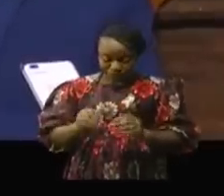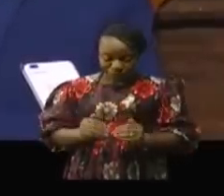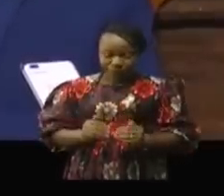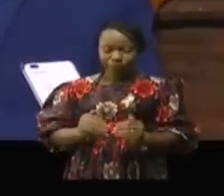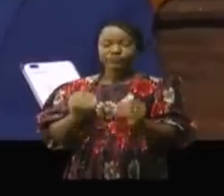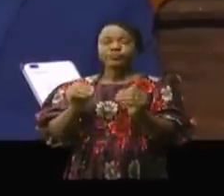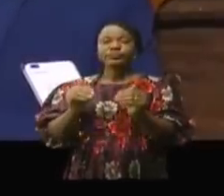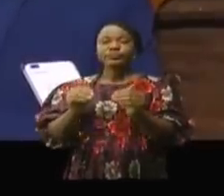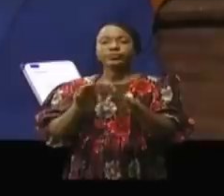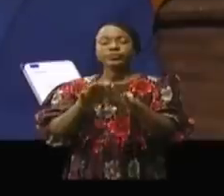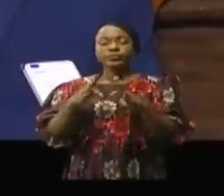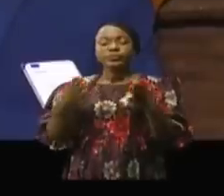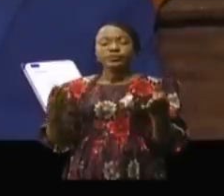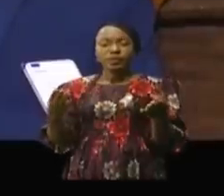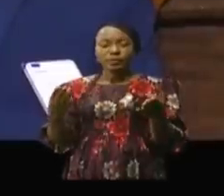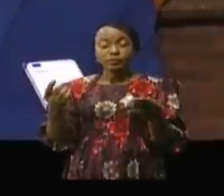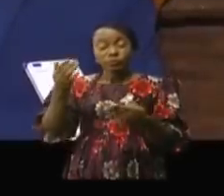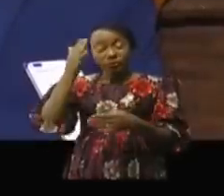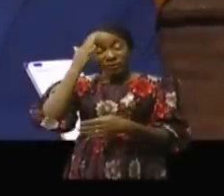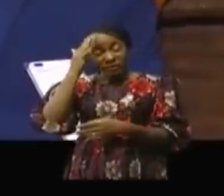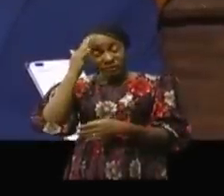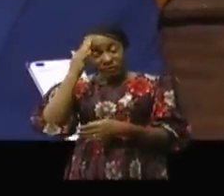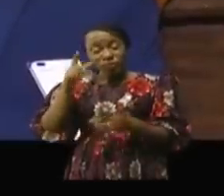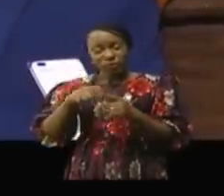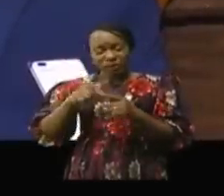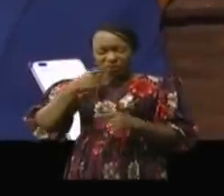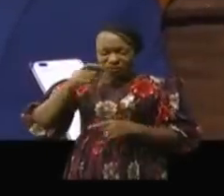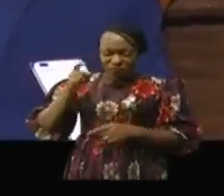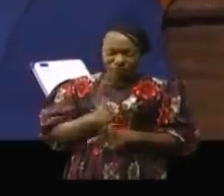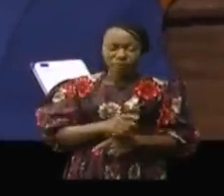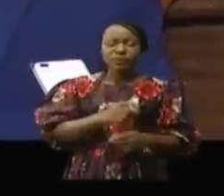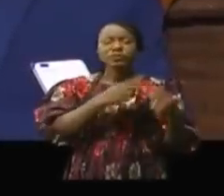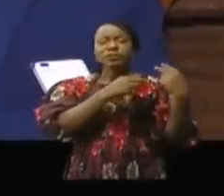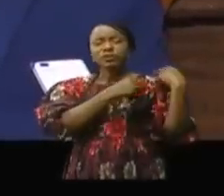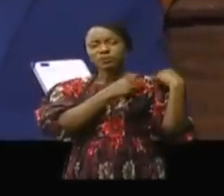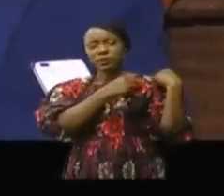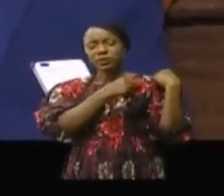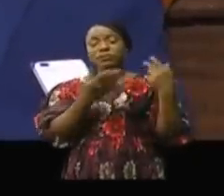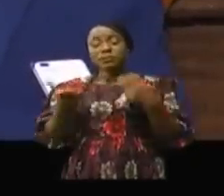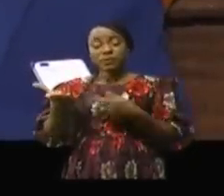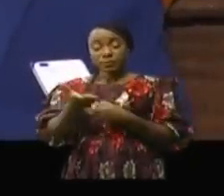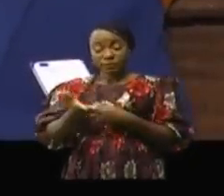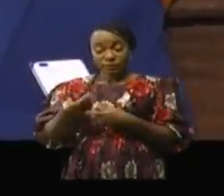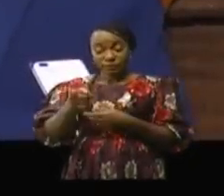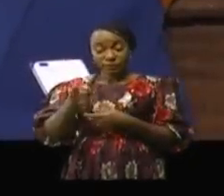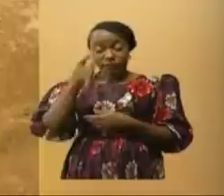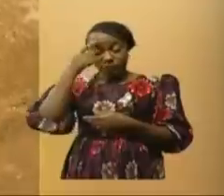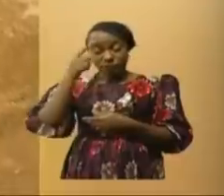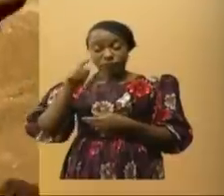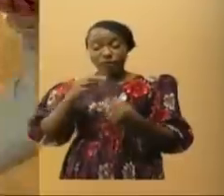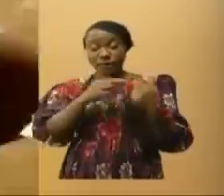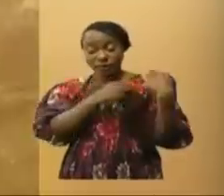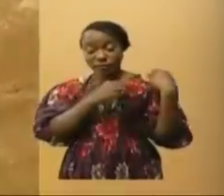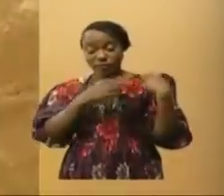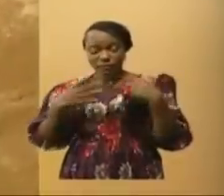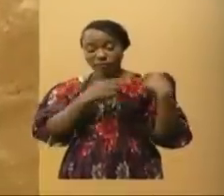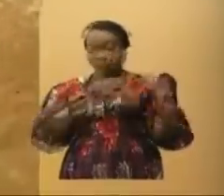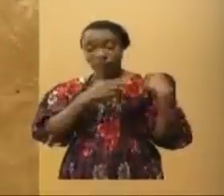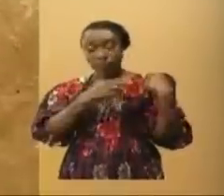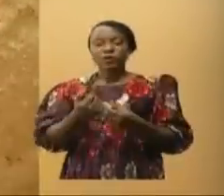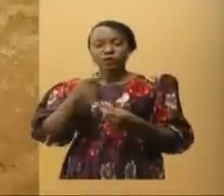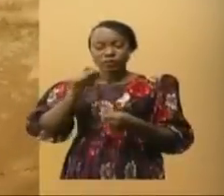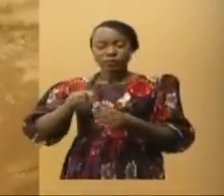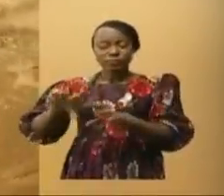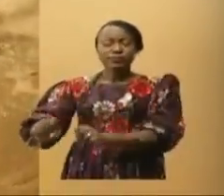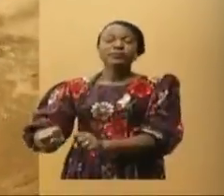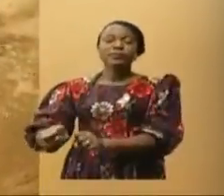rapidement ouverte. J'ai donné instruction aux autorités sur place pour que les responsabilités soient dégagées.